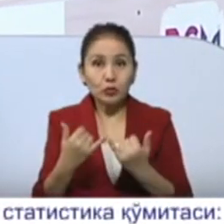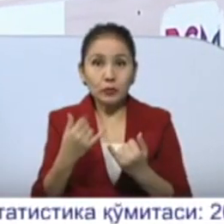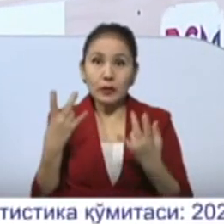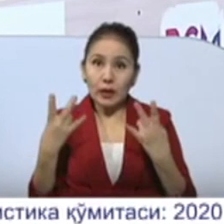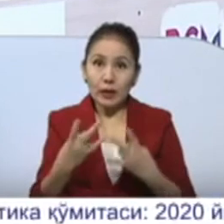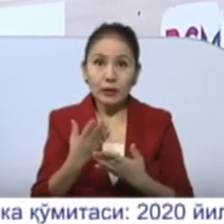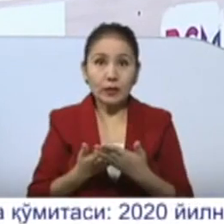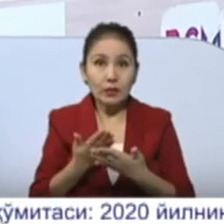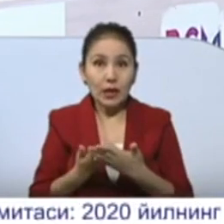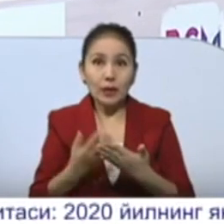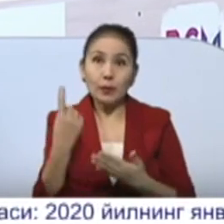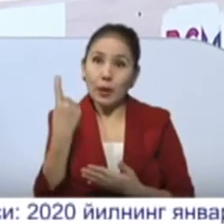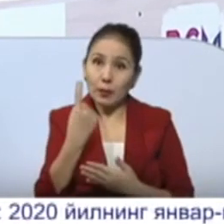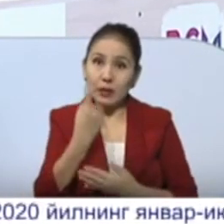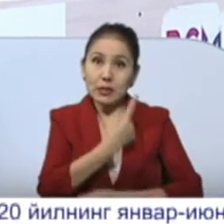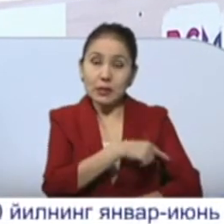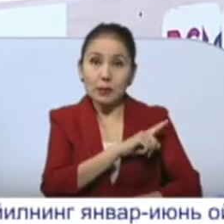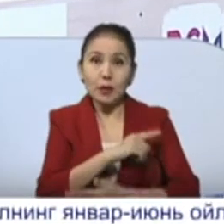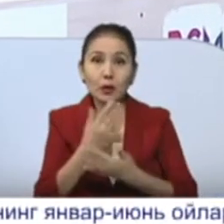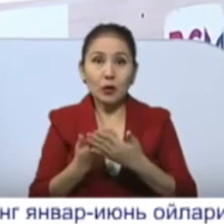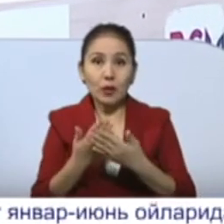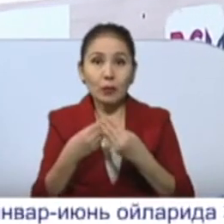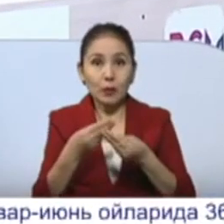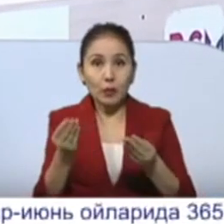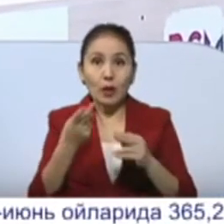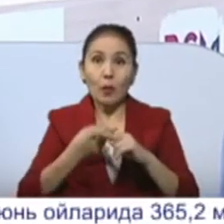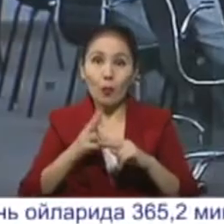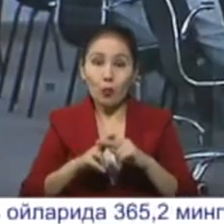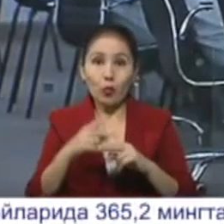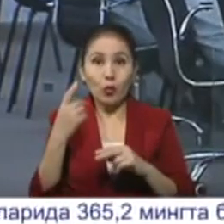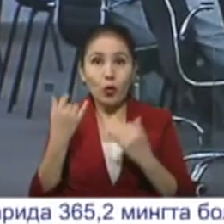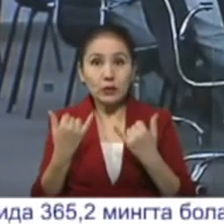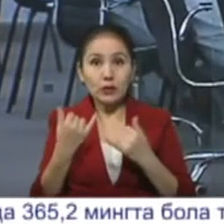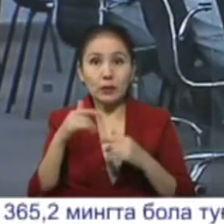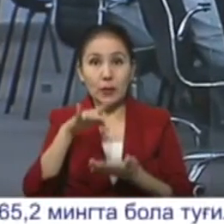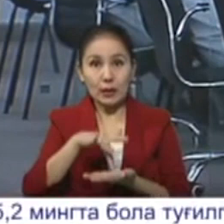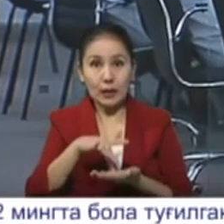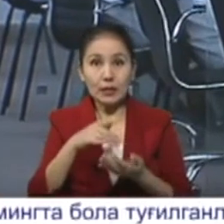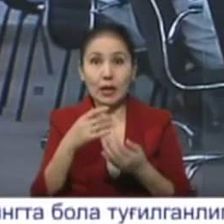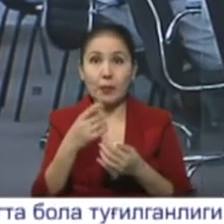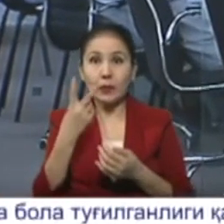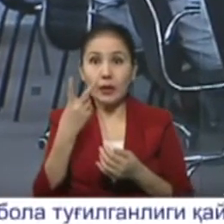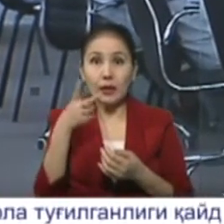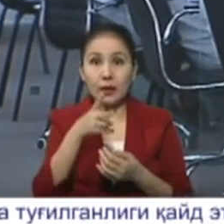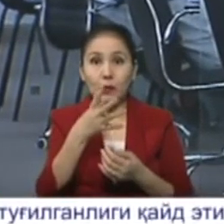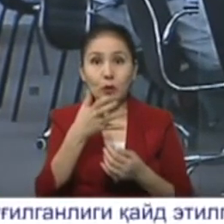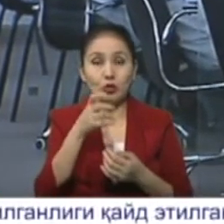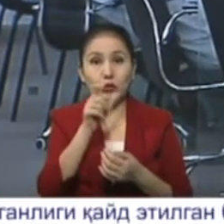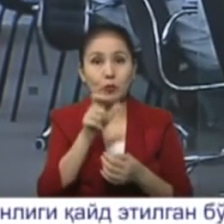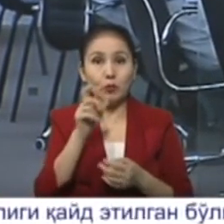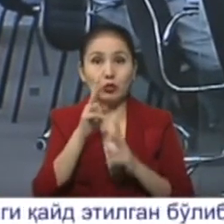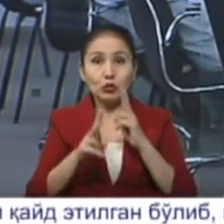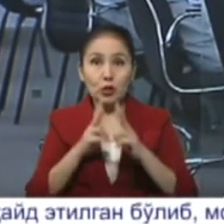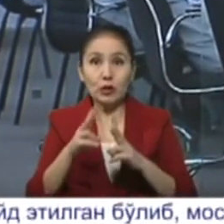kerakli tavsiyalarni, birinchi tibbiy yordamni berib bormoqda. Hozirgi kunga qadar ushbu markazda kuniga 2,5 mingga yaqin murojaatlar qabul